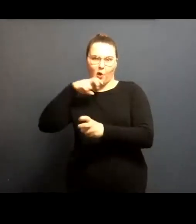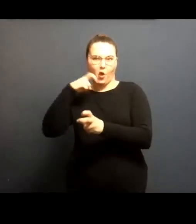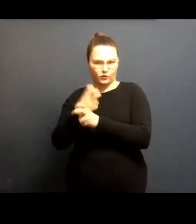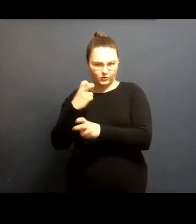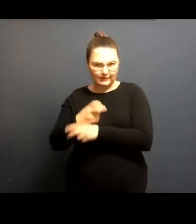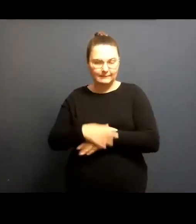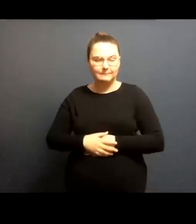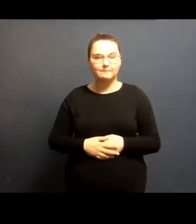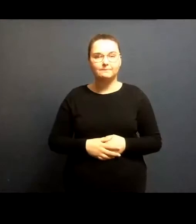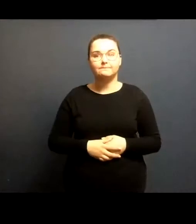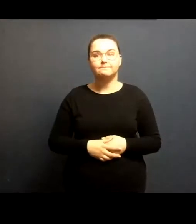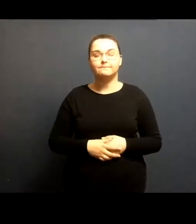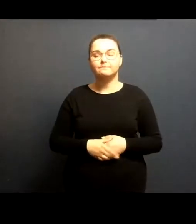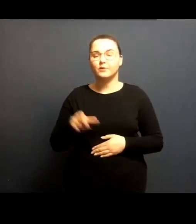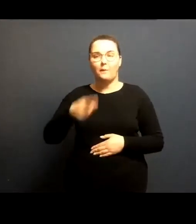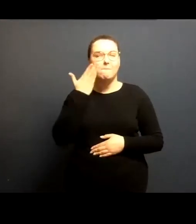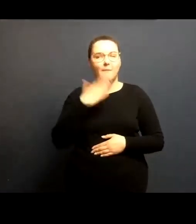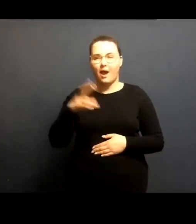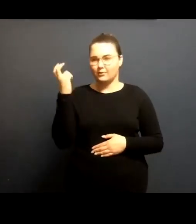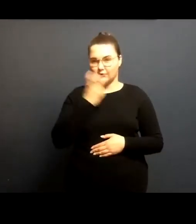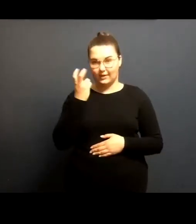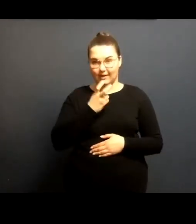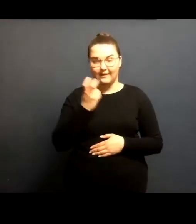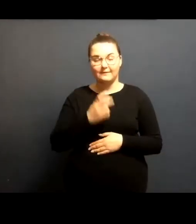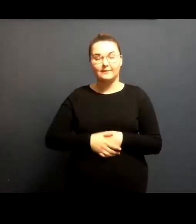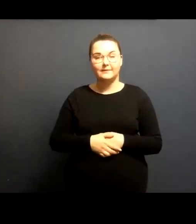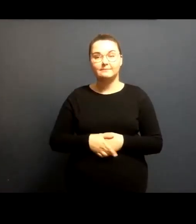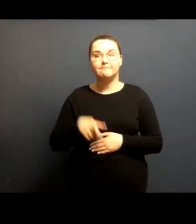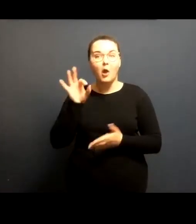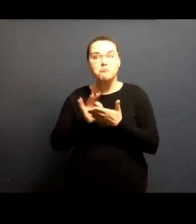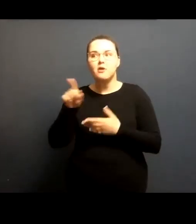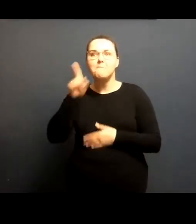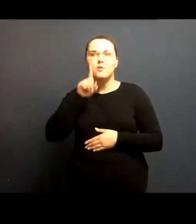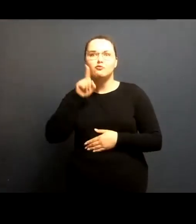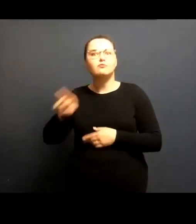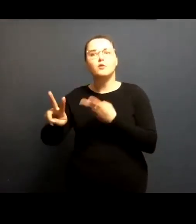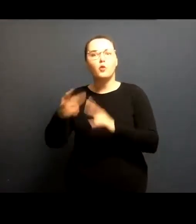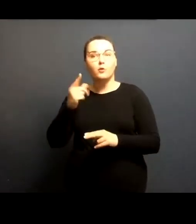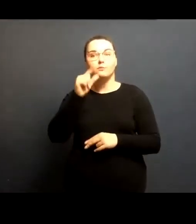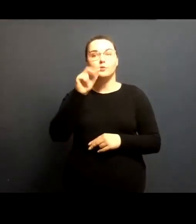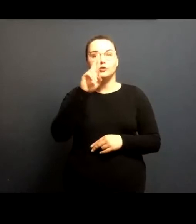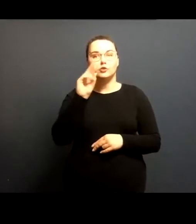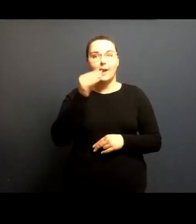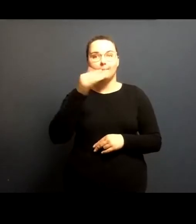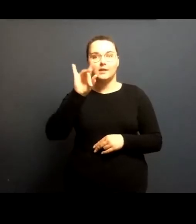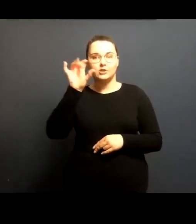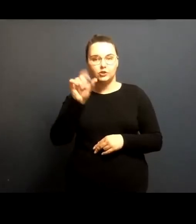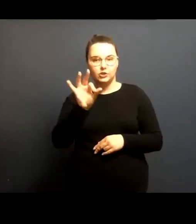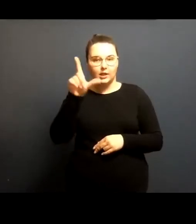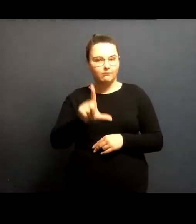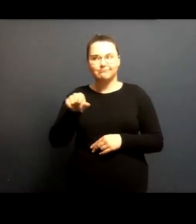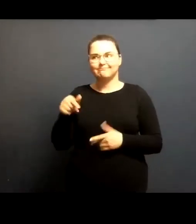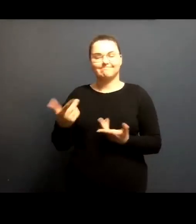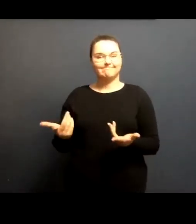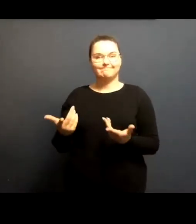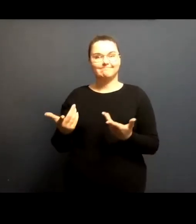To jest bardzo ciekawe, dlatego że mężczyźni, tutaj jest przemyskie i wioski mężczyzna, mężczyźni nie oceniają swojego ciała, raczej